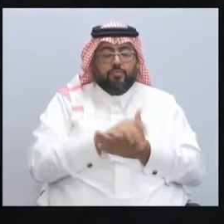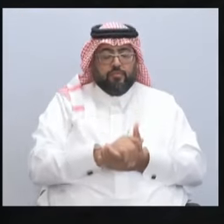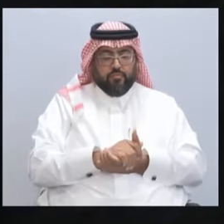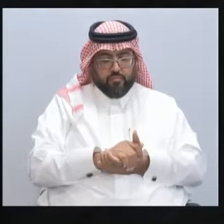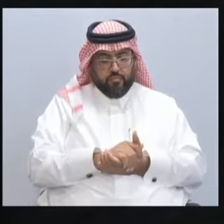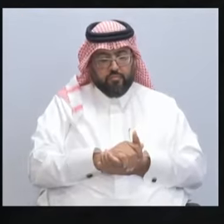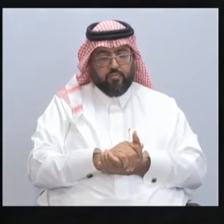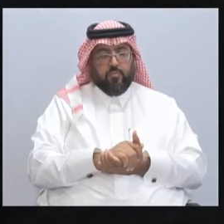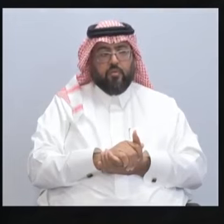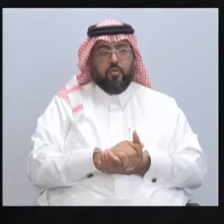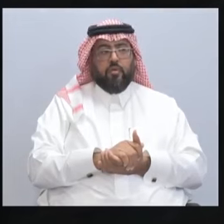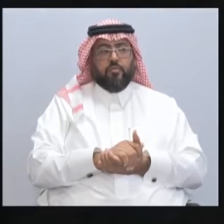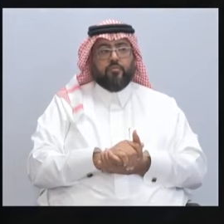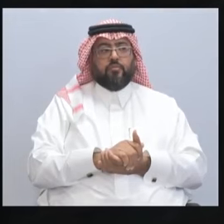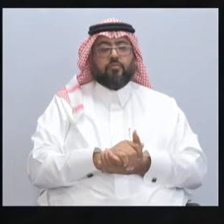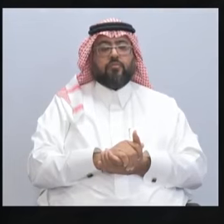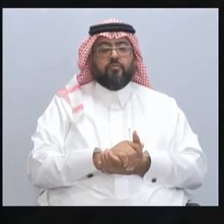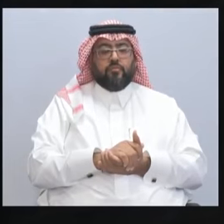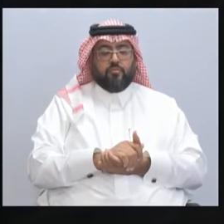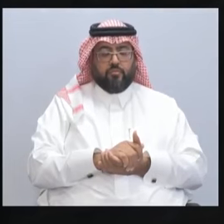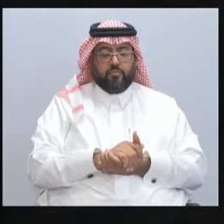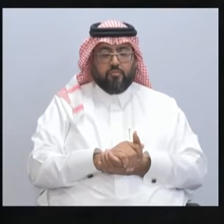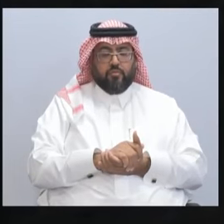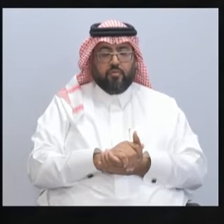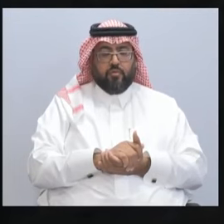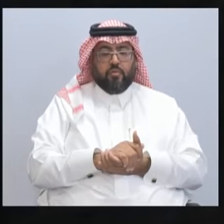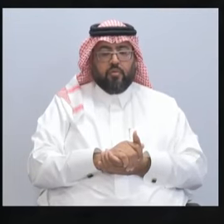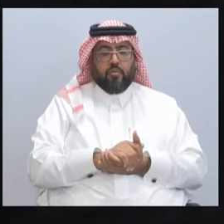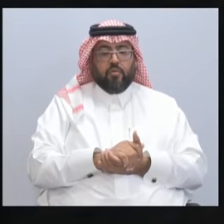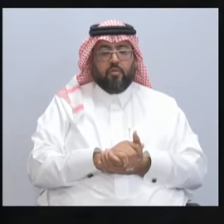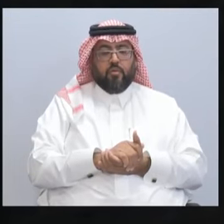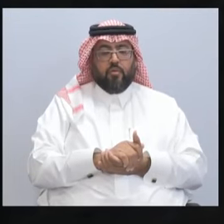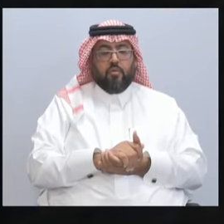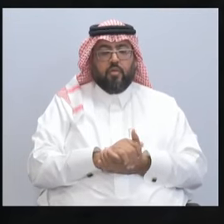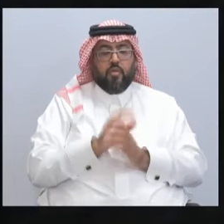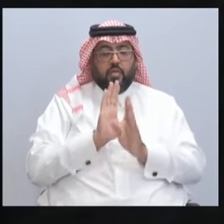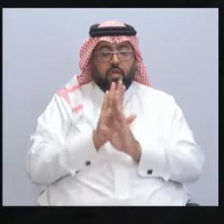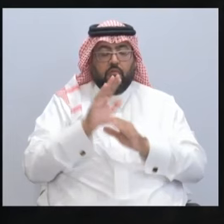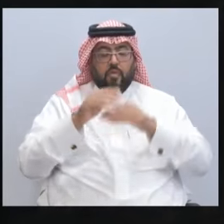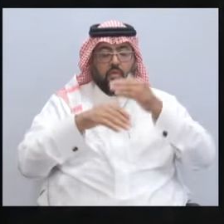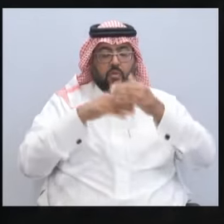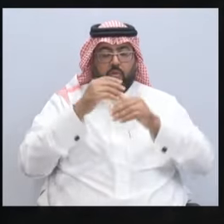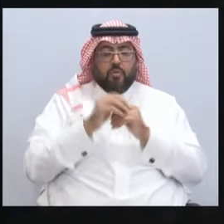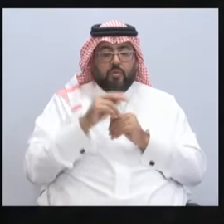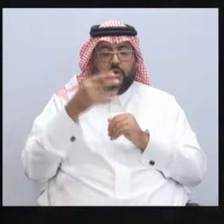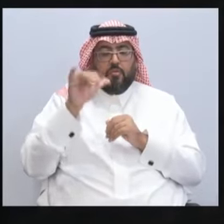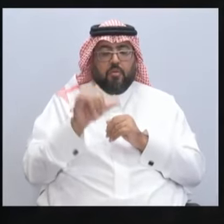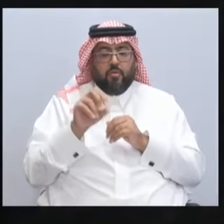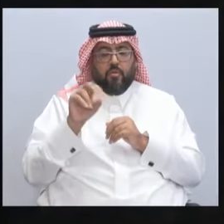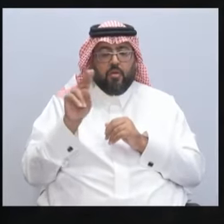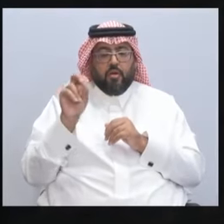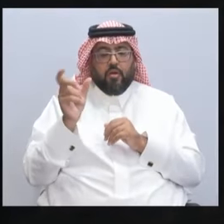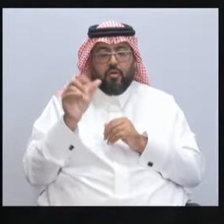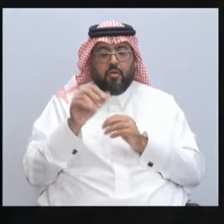هذه من اهداف مجلس التعاون لدول الخليج العربي ذكرنا عمليه التقدم العلمي والتقني